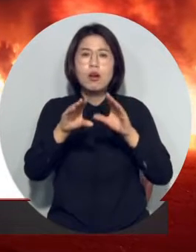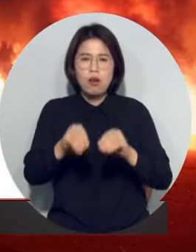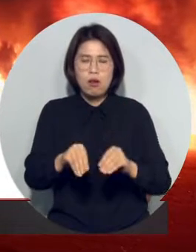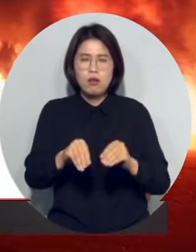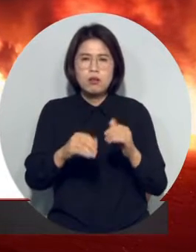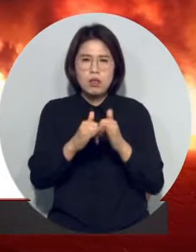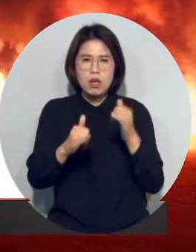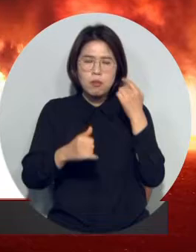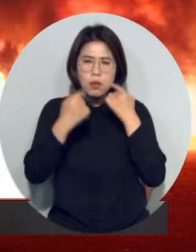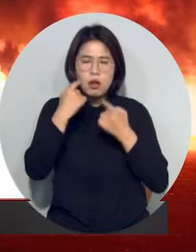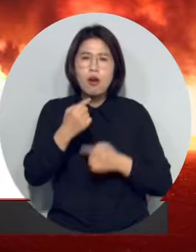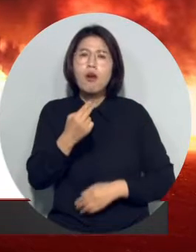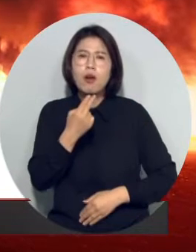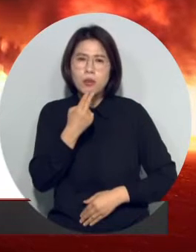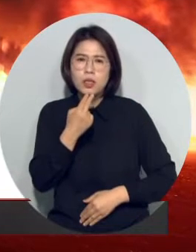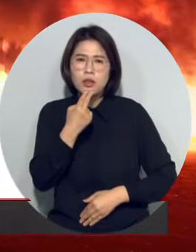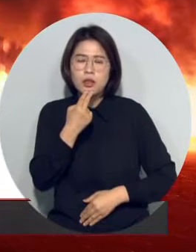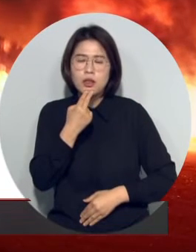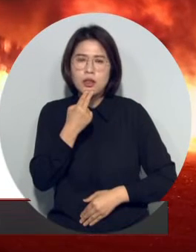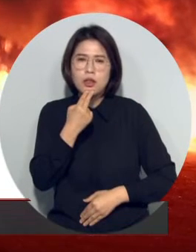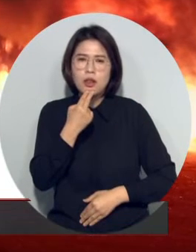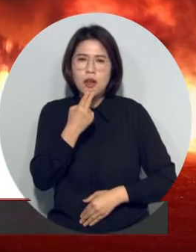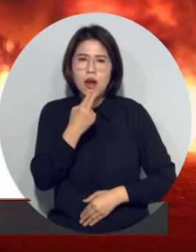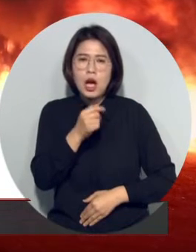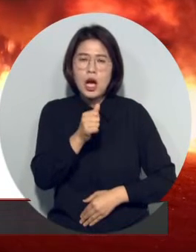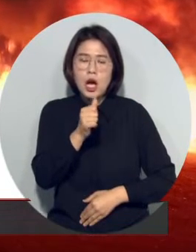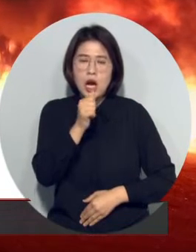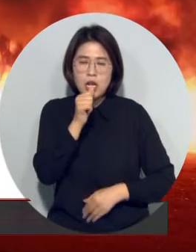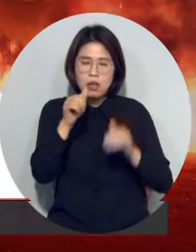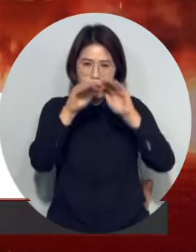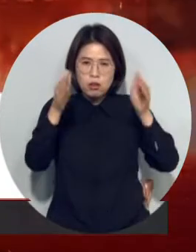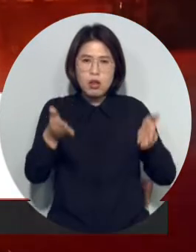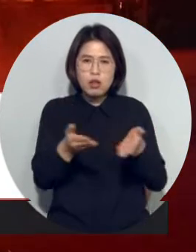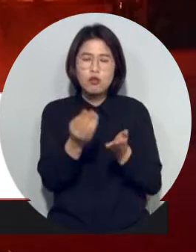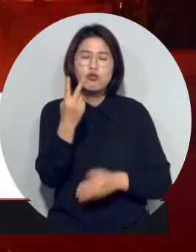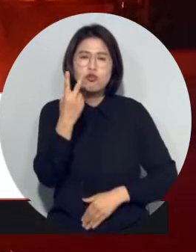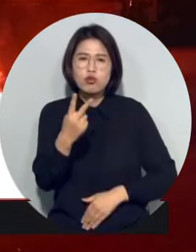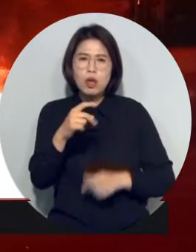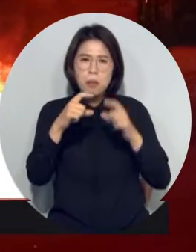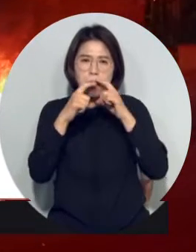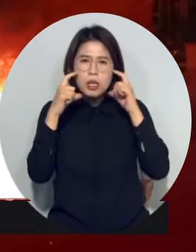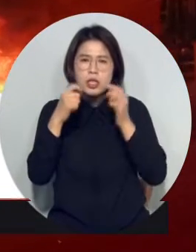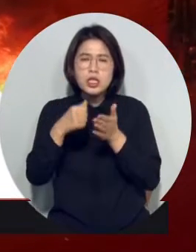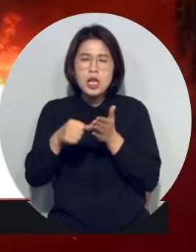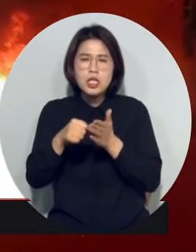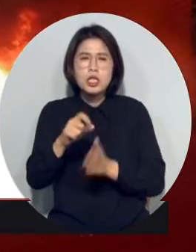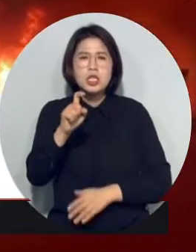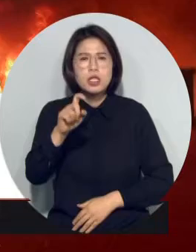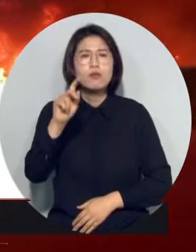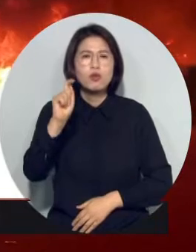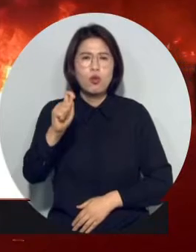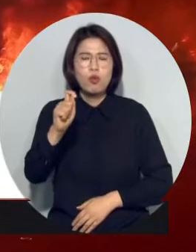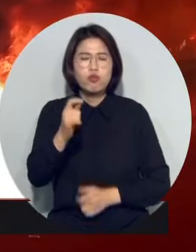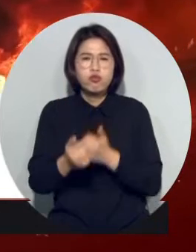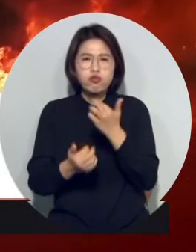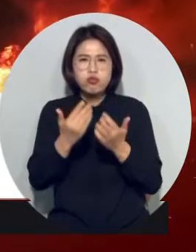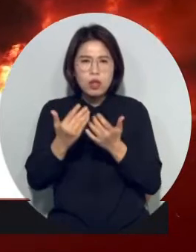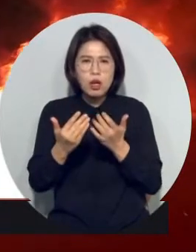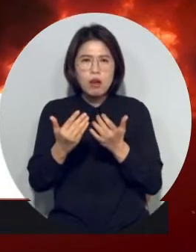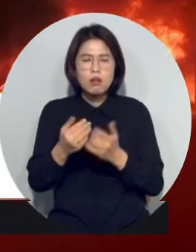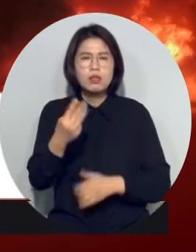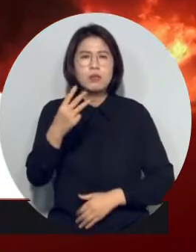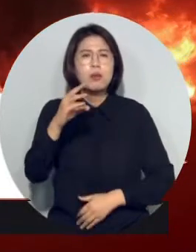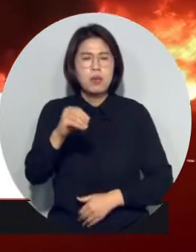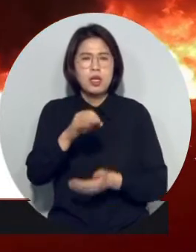다행히 인명피해는 없었지만 선박용 컨테이너 2개 돈과 마스크 필터 자재 10톤 등이 불에 타 소방서 추산 은